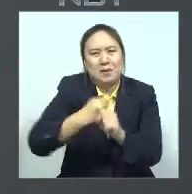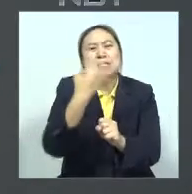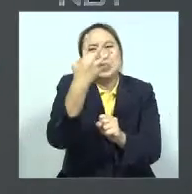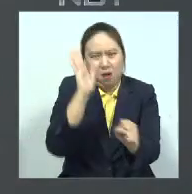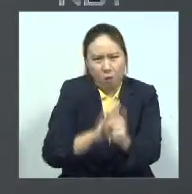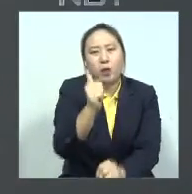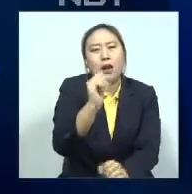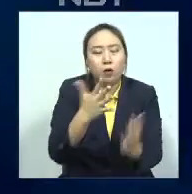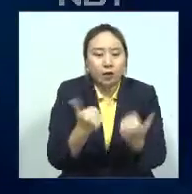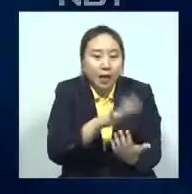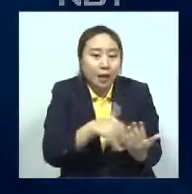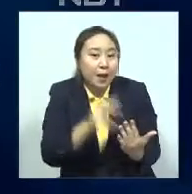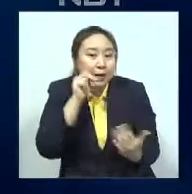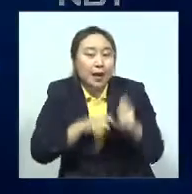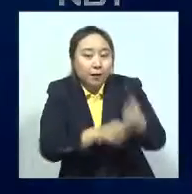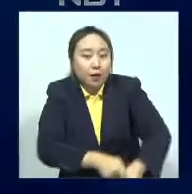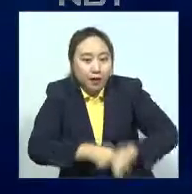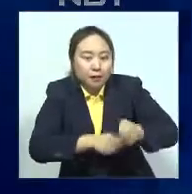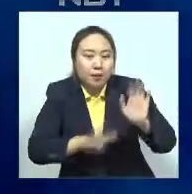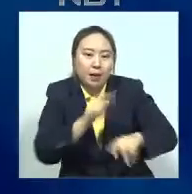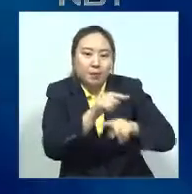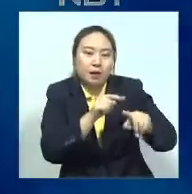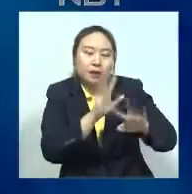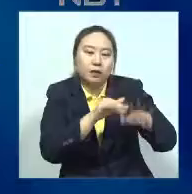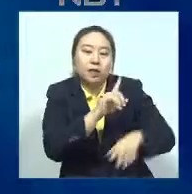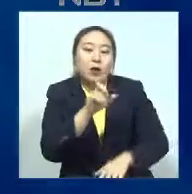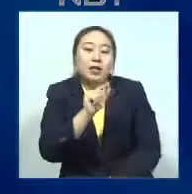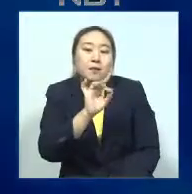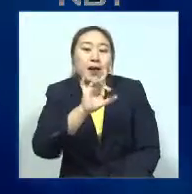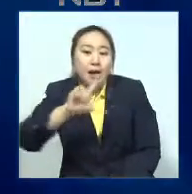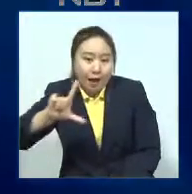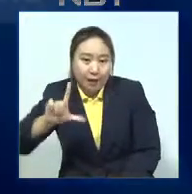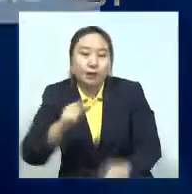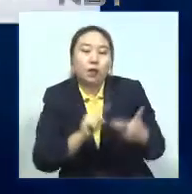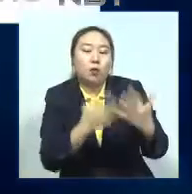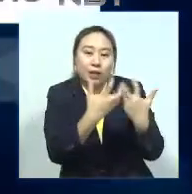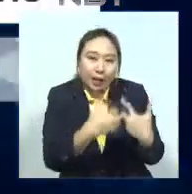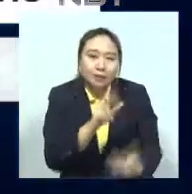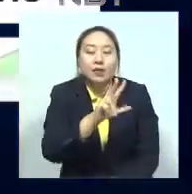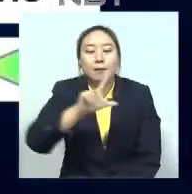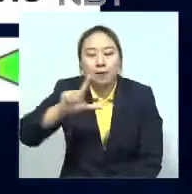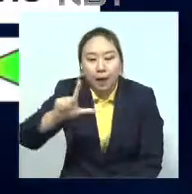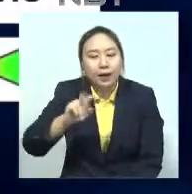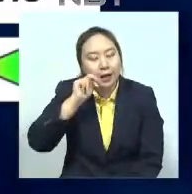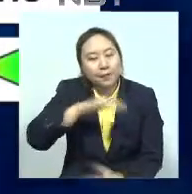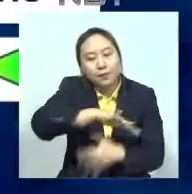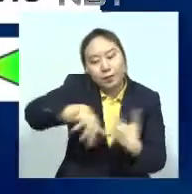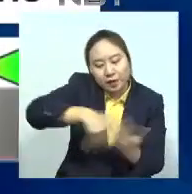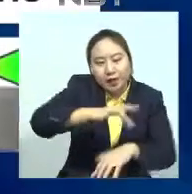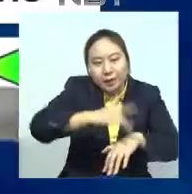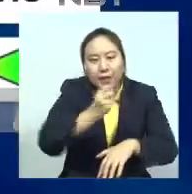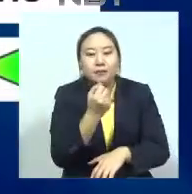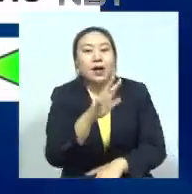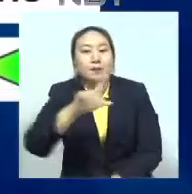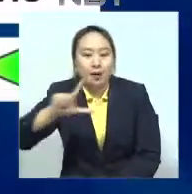แผนใช้น้ำของภาคการเกษตรประมาณ128ล้านลูกบาศก์เมตรภาคอุตสาหกรรม3ล้านลูกบาศก์เมตรและรักษาระบบนิเวศ13